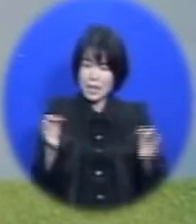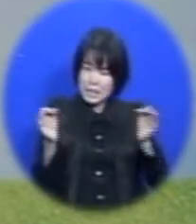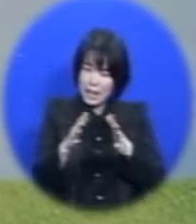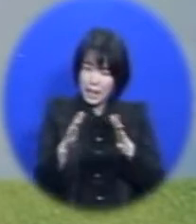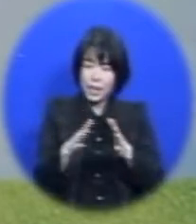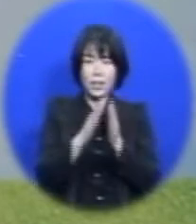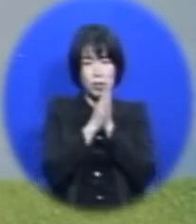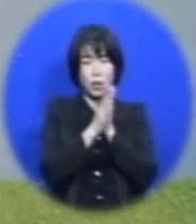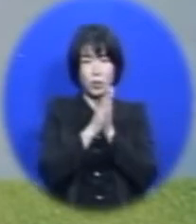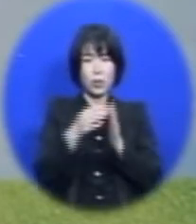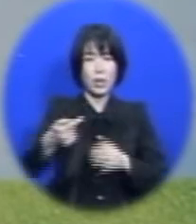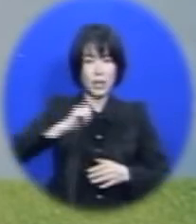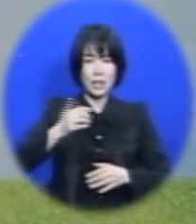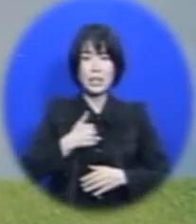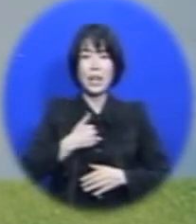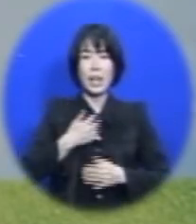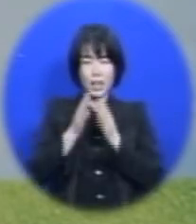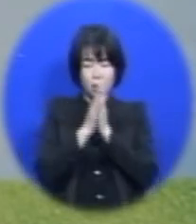기도하고는 또 내 기도로 왔잖아요.